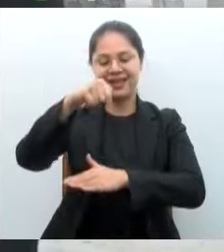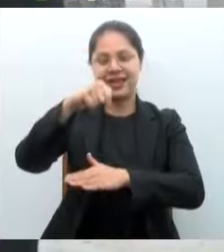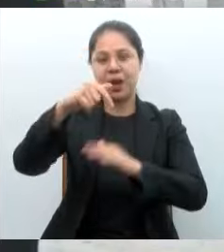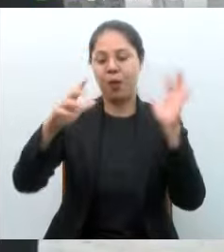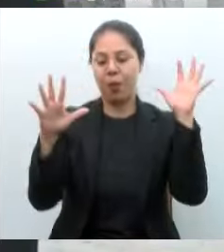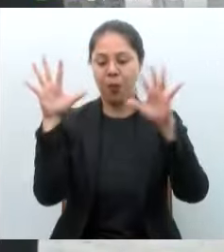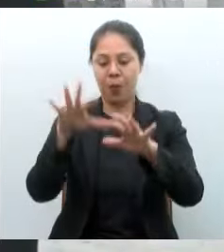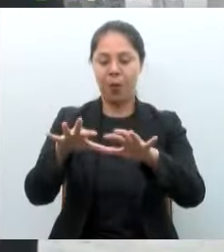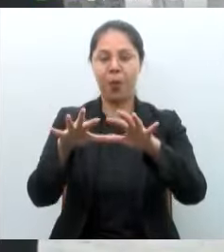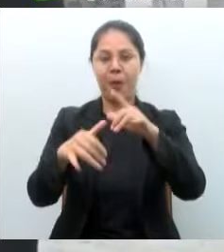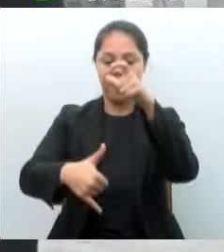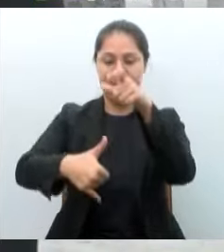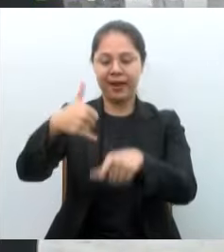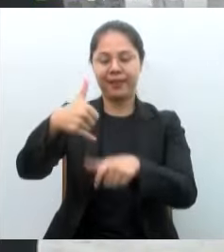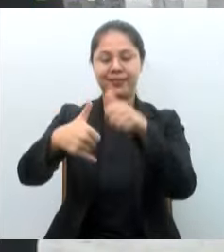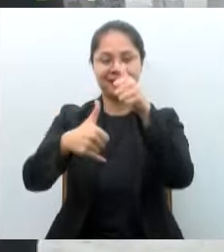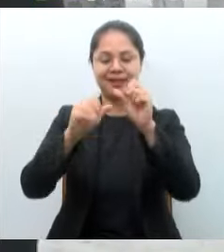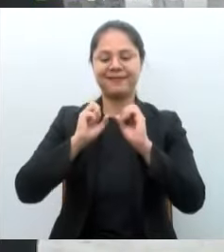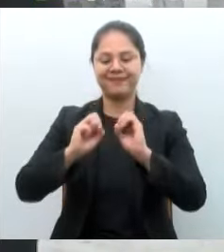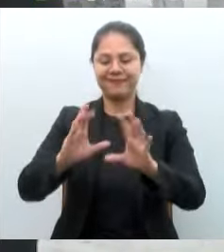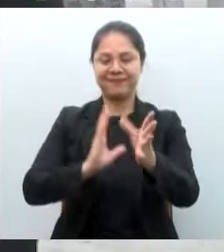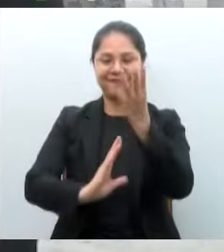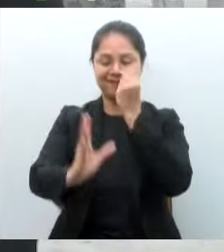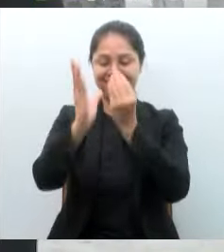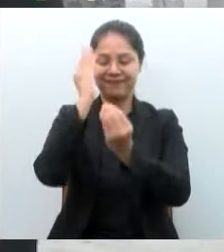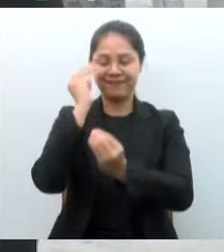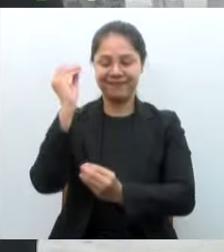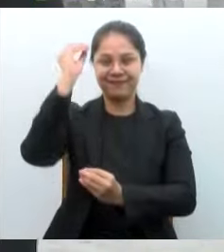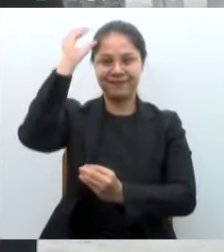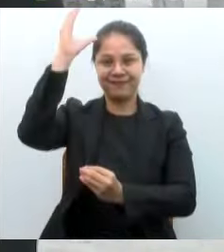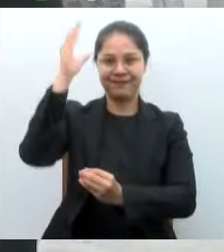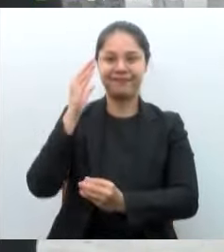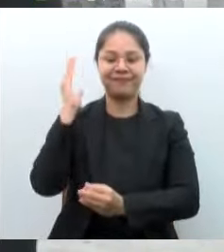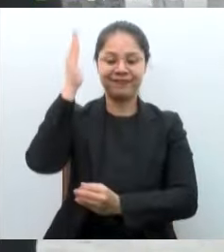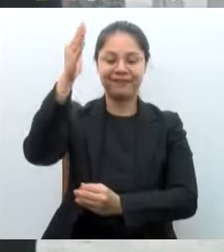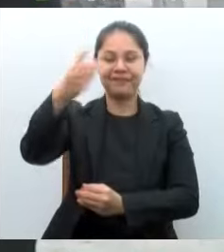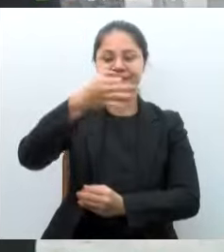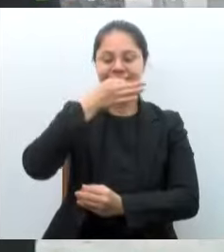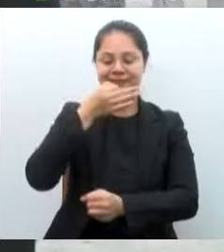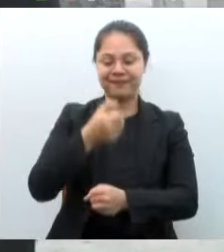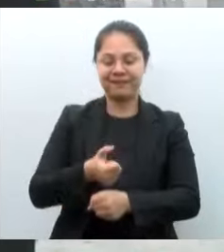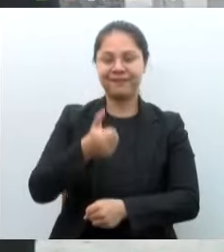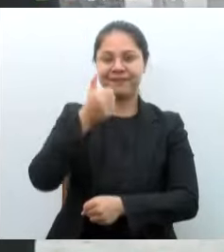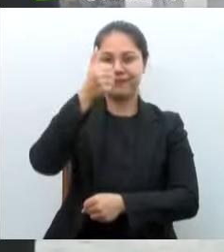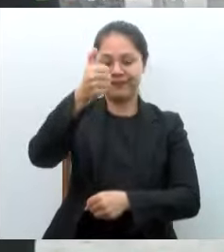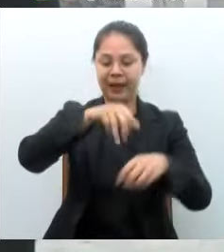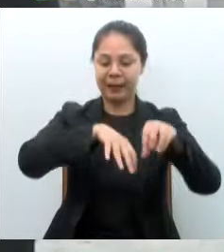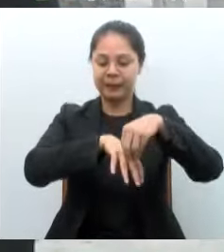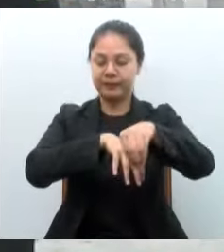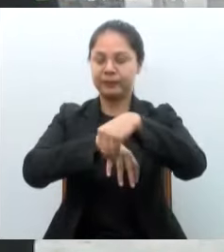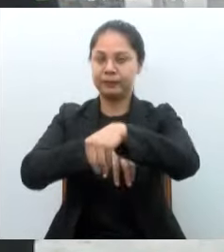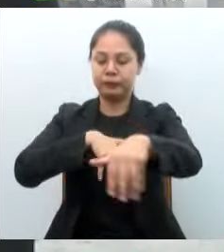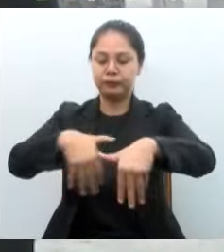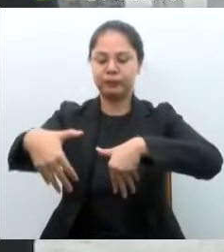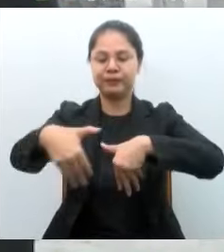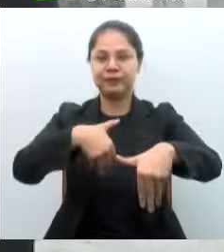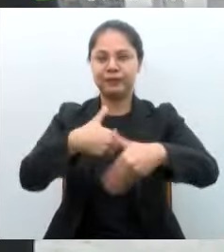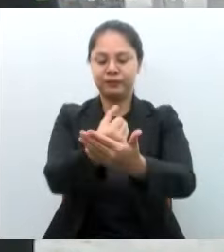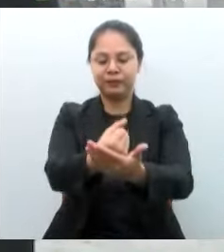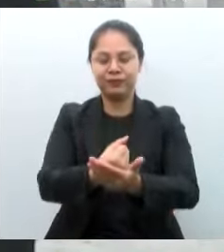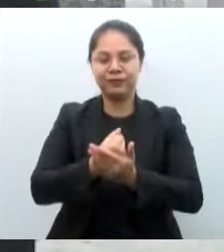ณลักษณะอันพึงประสงค์และนำความรู้ไปสู่อาชีพดึงชุมชนและเครือข่ายมาเป็นส่วนหนึ่งของการจัดคุณภาพ